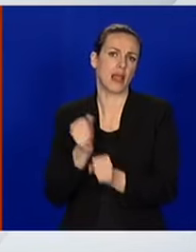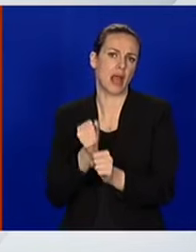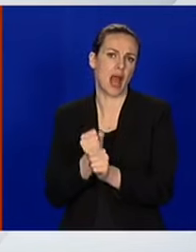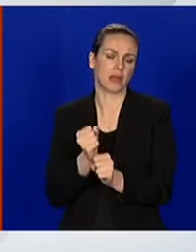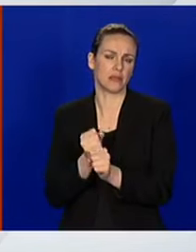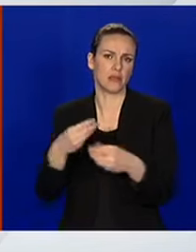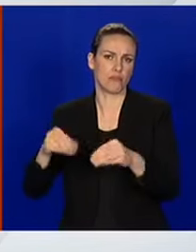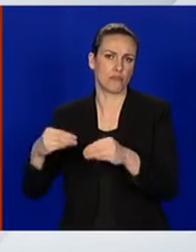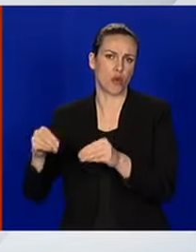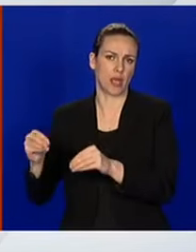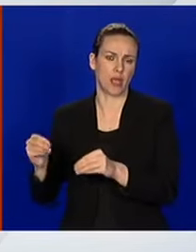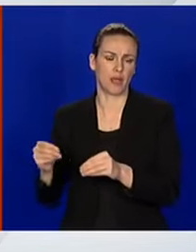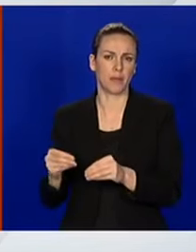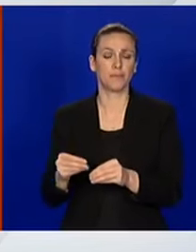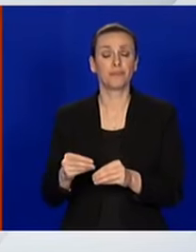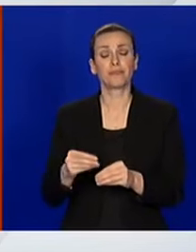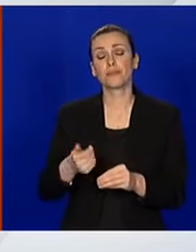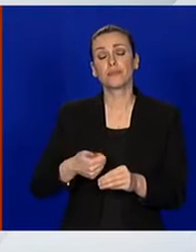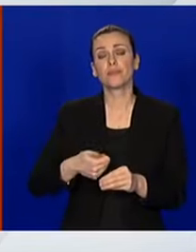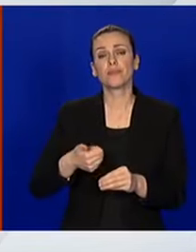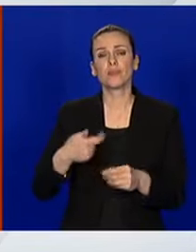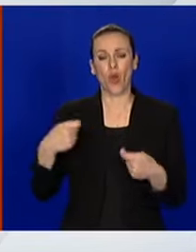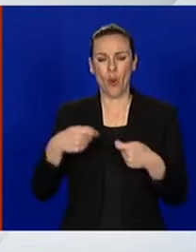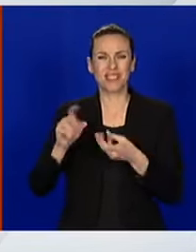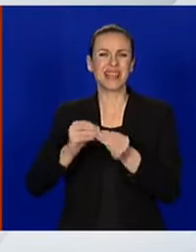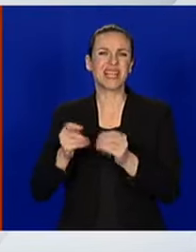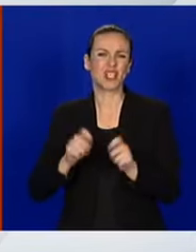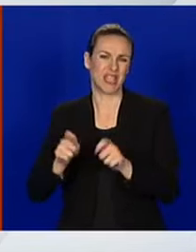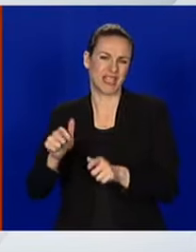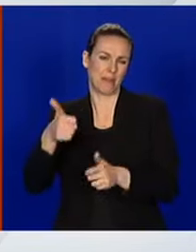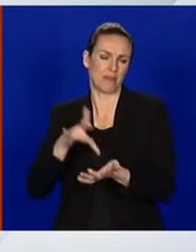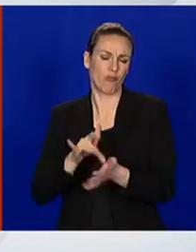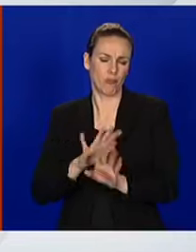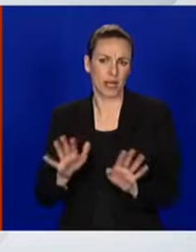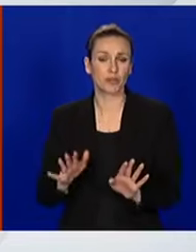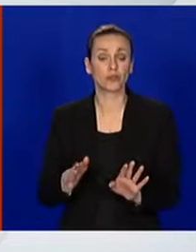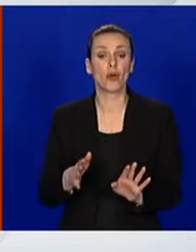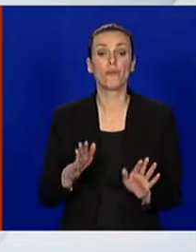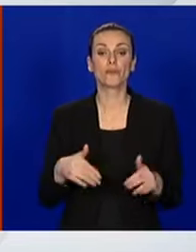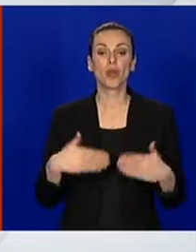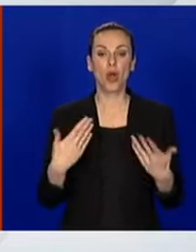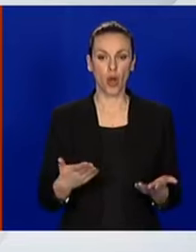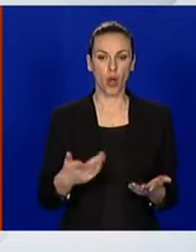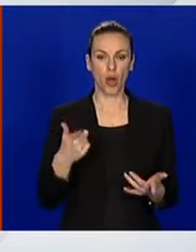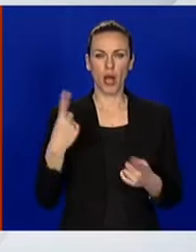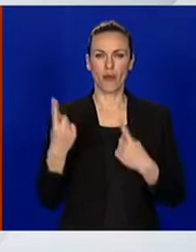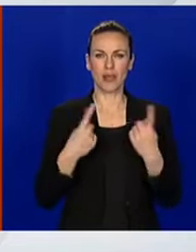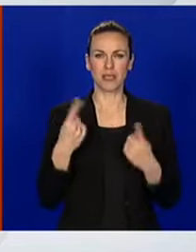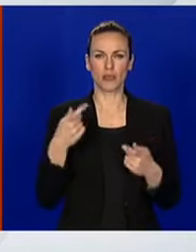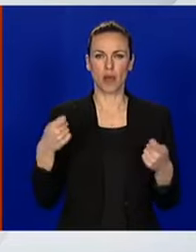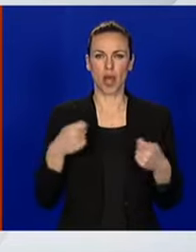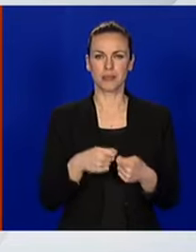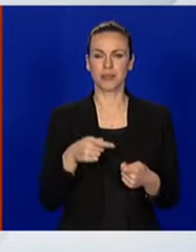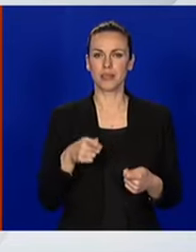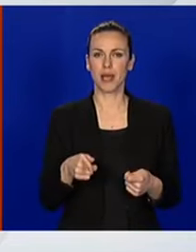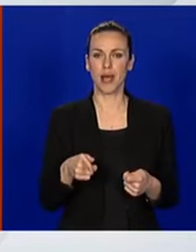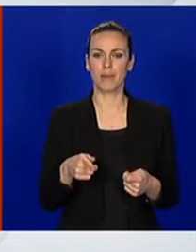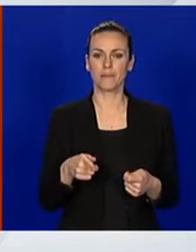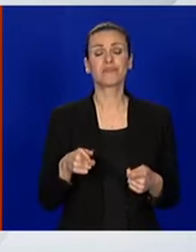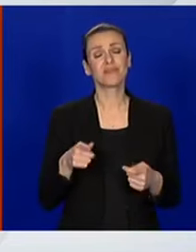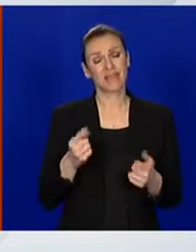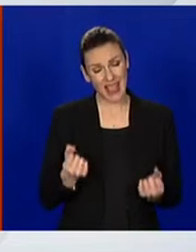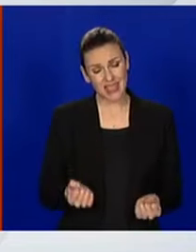da dalje rade, prije svega kad govorimo o tržnicama. Dakle, situacija je i